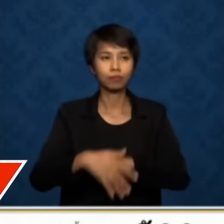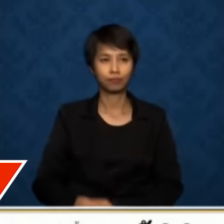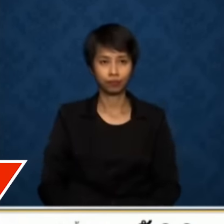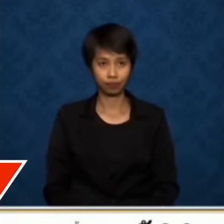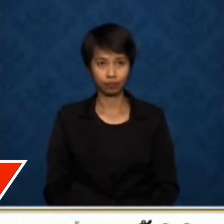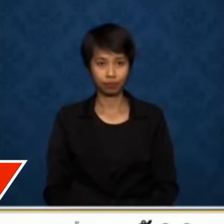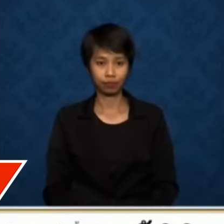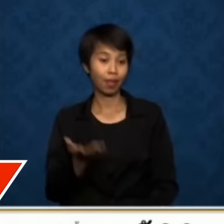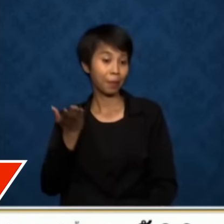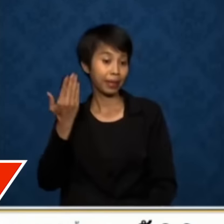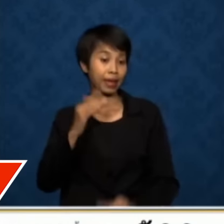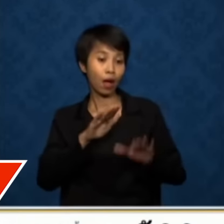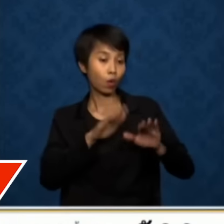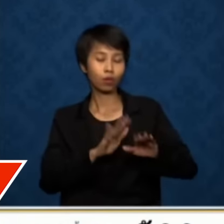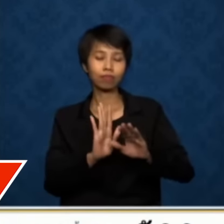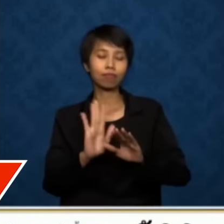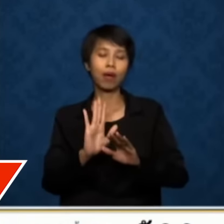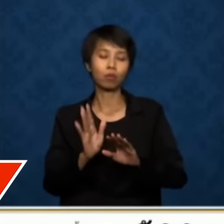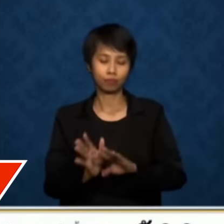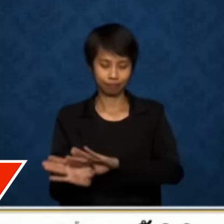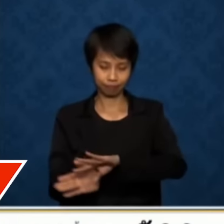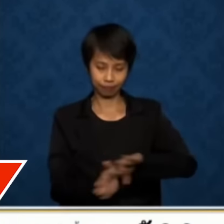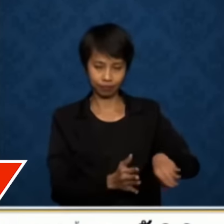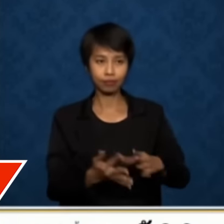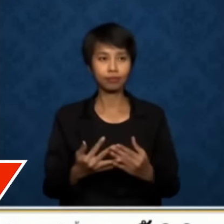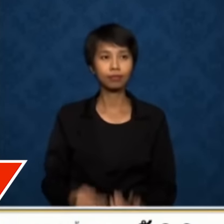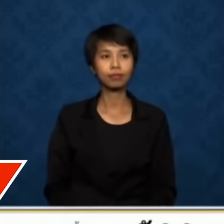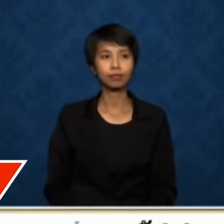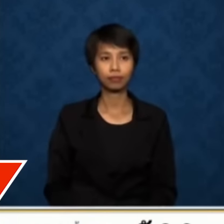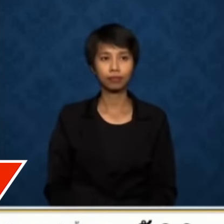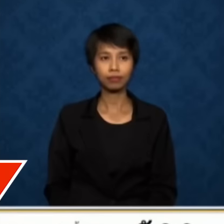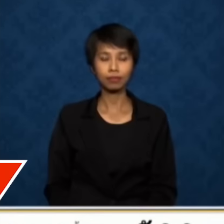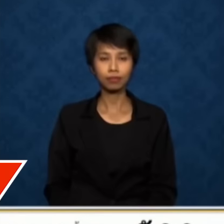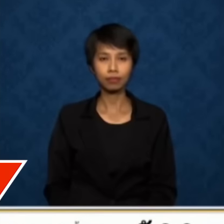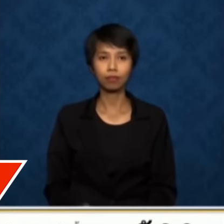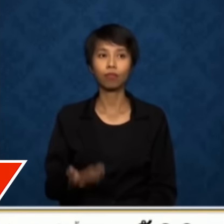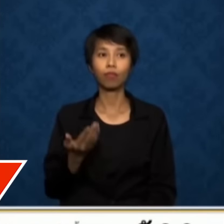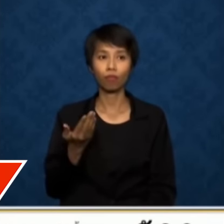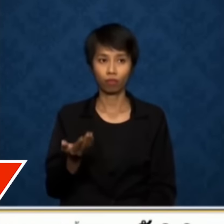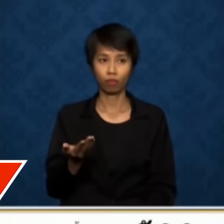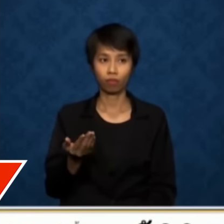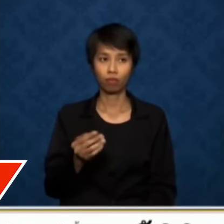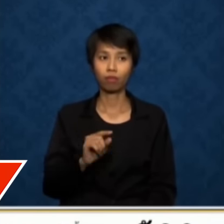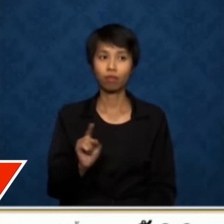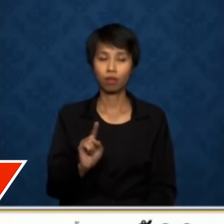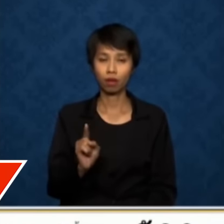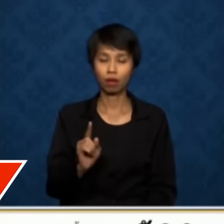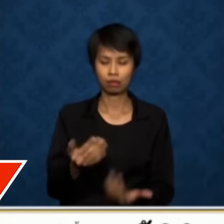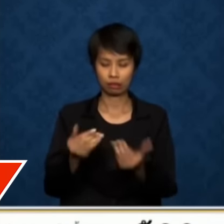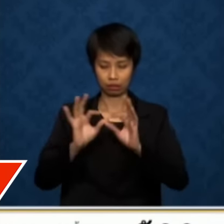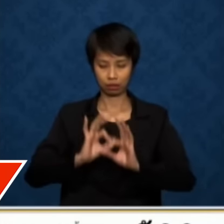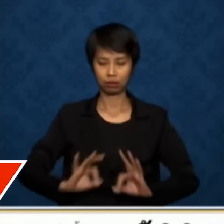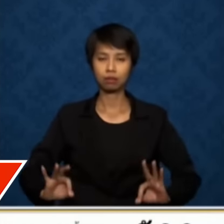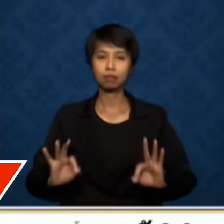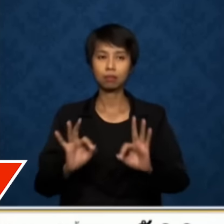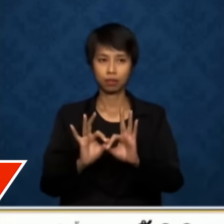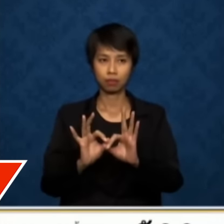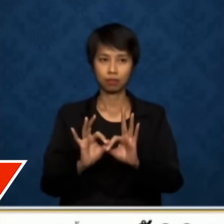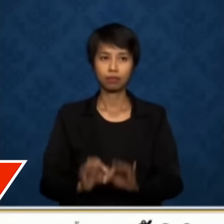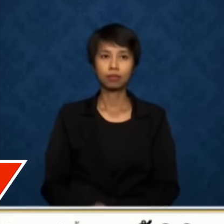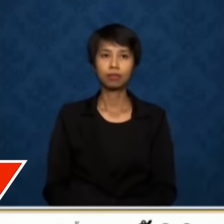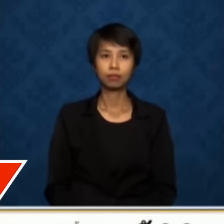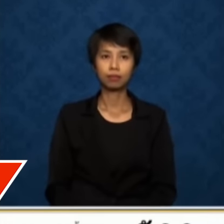จบไปแล้วนะครับข้ามไปมาที่รักนะครับถัดไปครับสไลด์นี้เป็นสไลด์ที่มีความสำคัญพอสมควรครับท่านประธาน